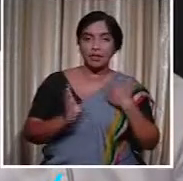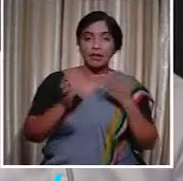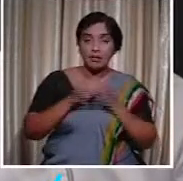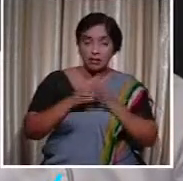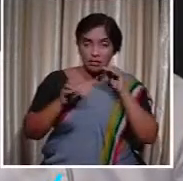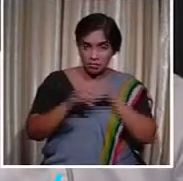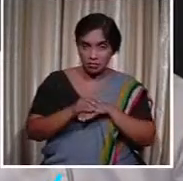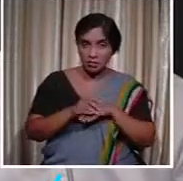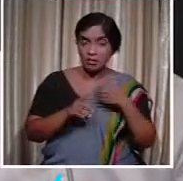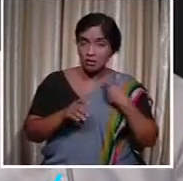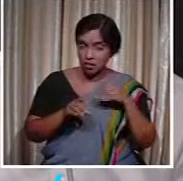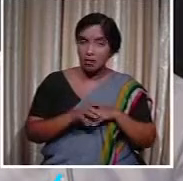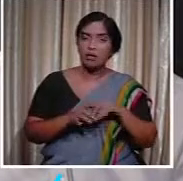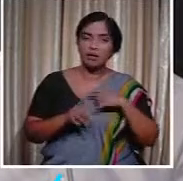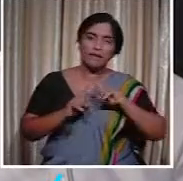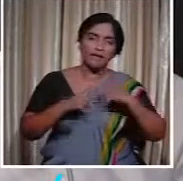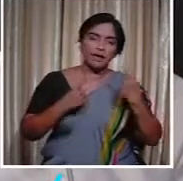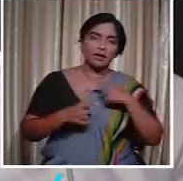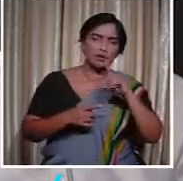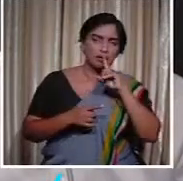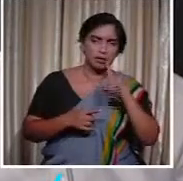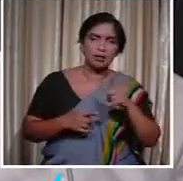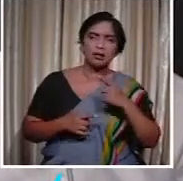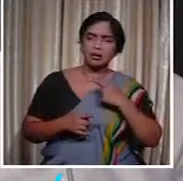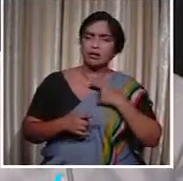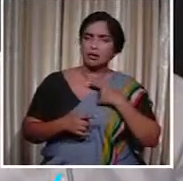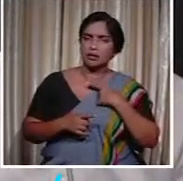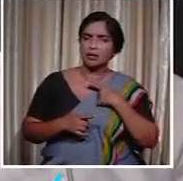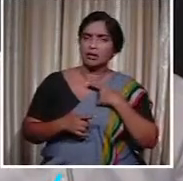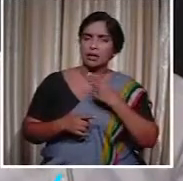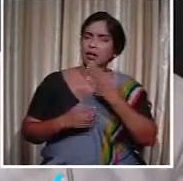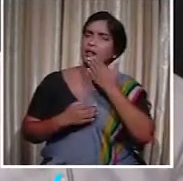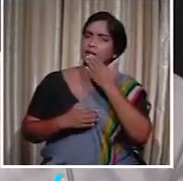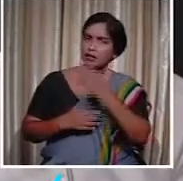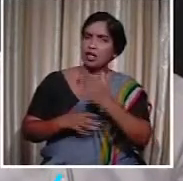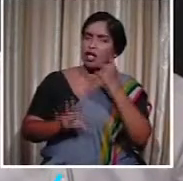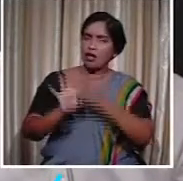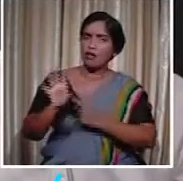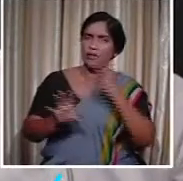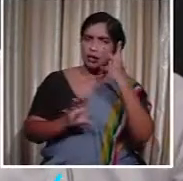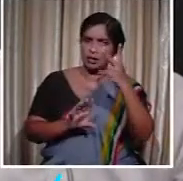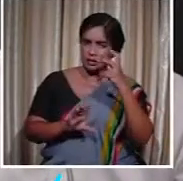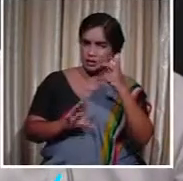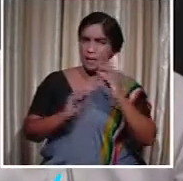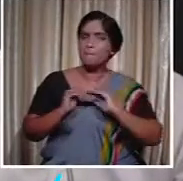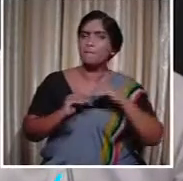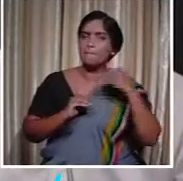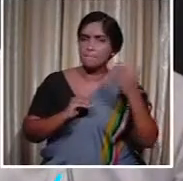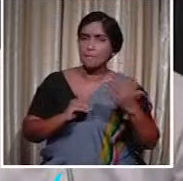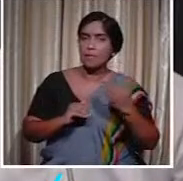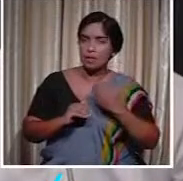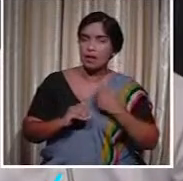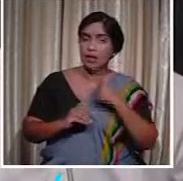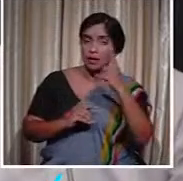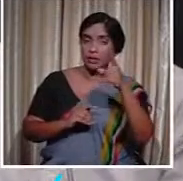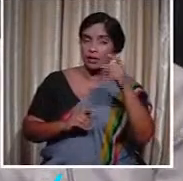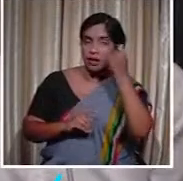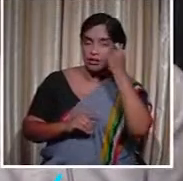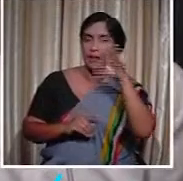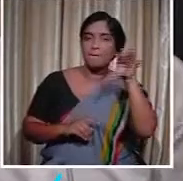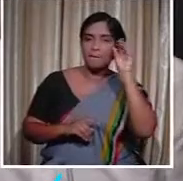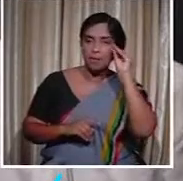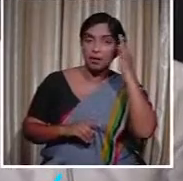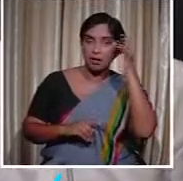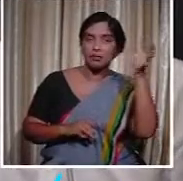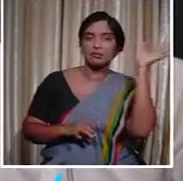හිටියානම් මෙතෙන්ට ආවනම් මම වෙන එකක් කියනවා එද මම එතුමට ස්තුතිවන්ත වෙනව අවුරුදු දෙකමාරකින් පස්සේ මගේ එක යෝජනාව පිළිගත් එක